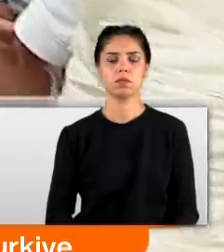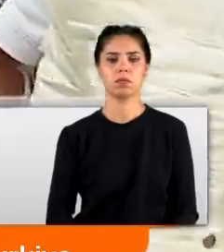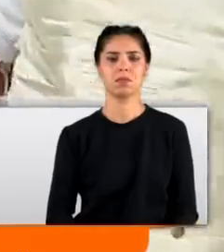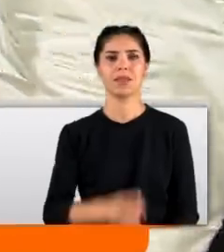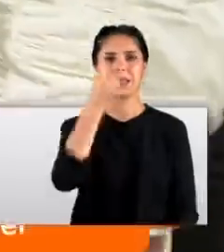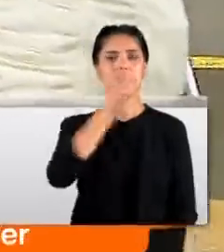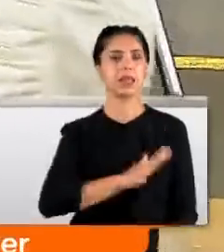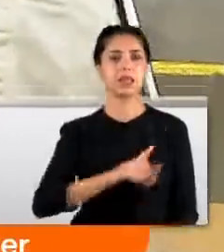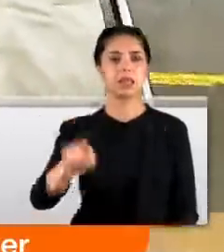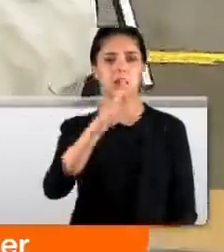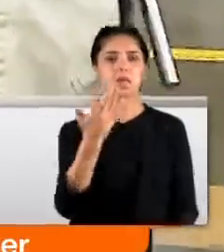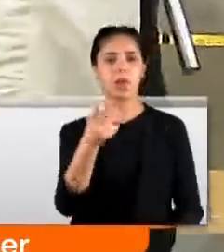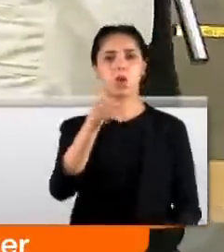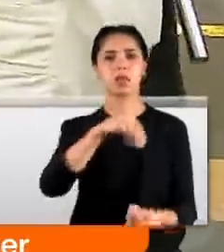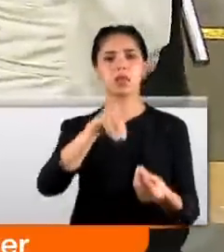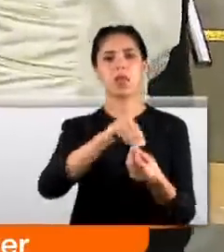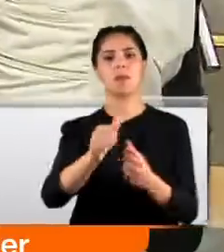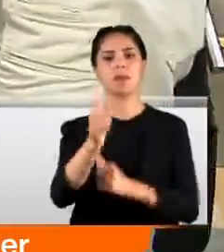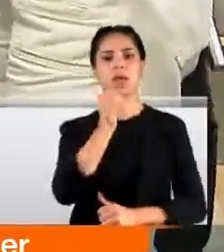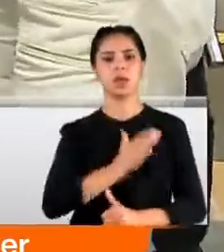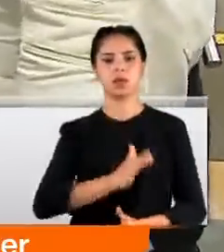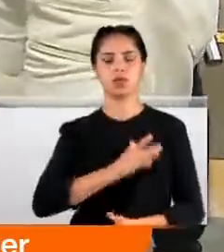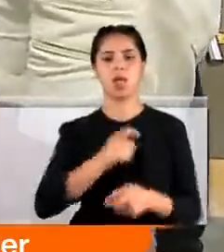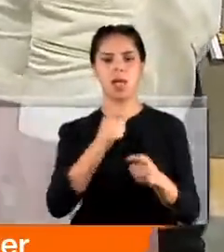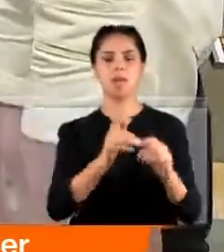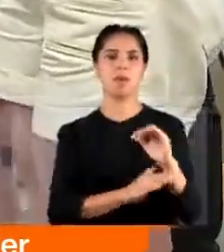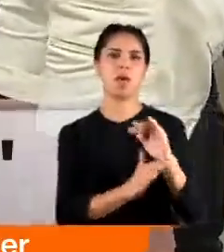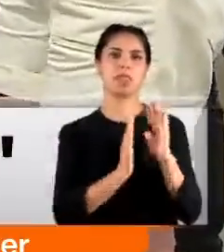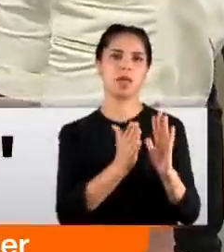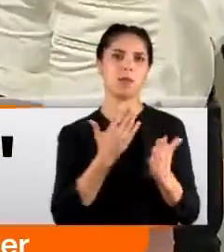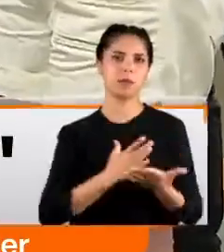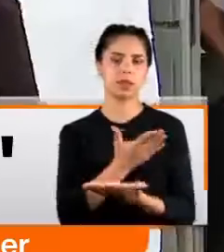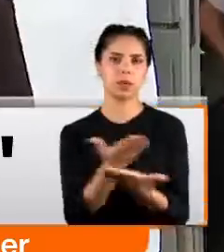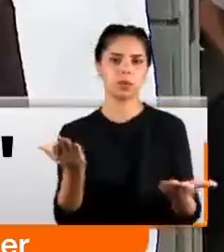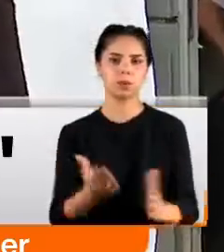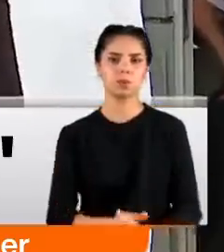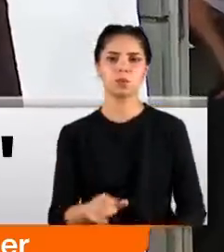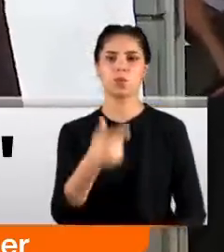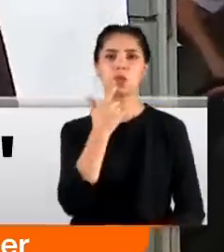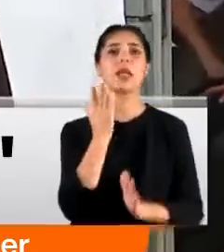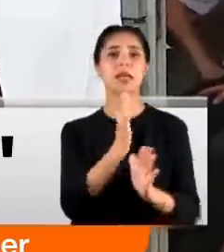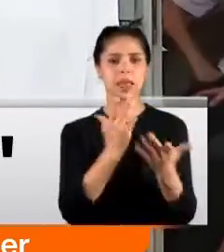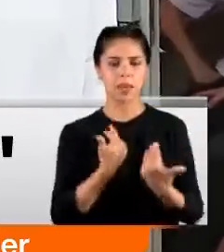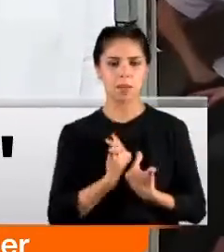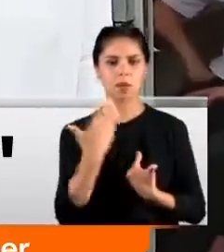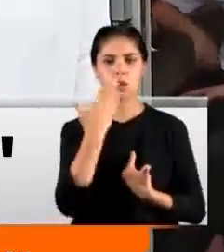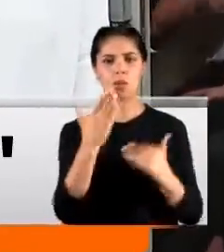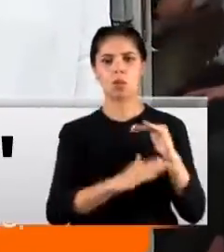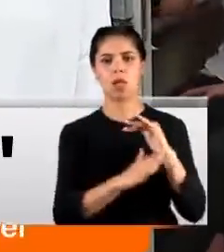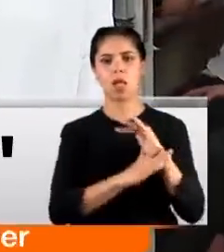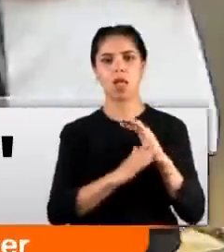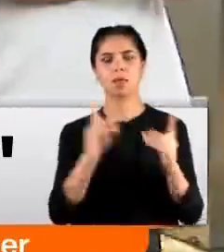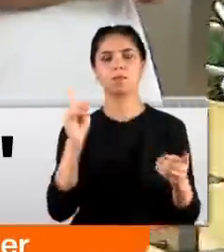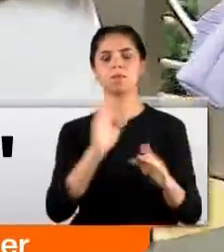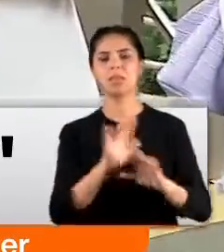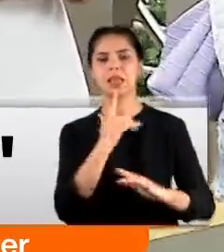bir istekleri var, o zammın geri alınması ve eğitim hayatına devam etmeleri. Bu sene gidemezsem okul hayatım tamamen